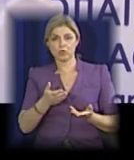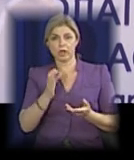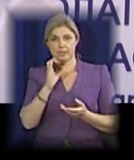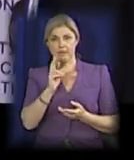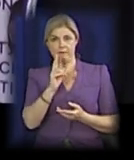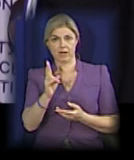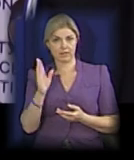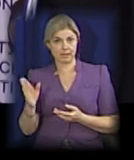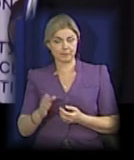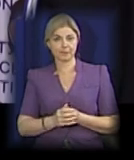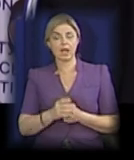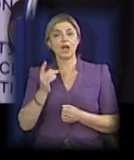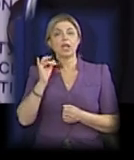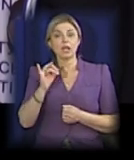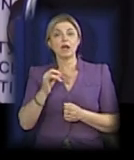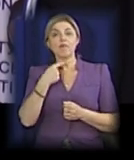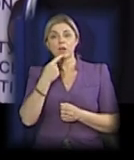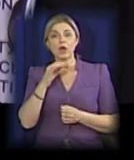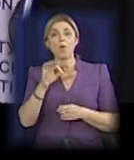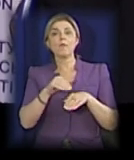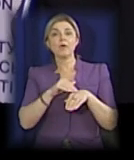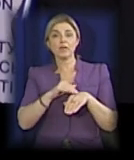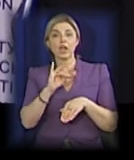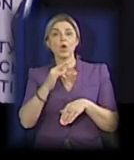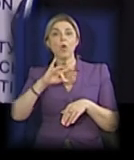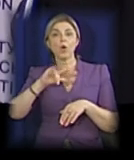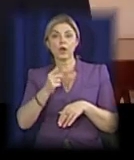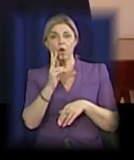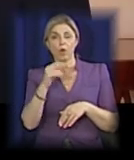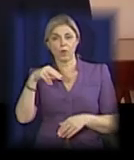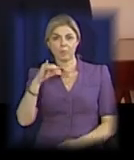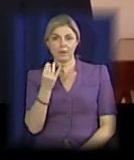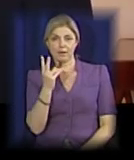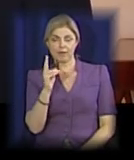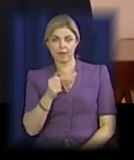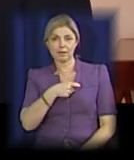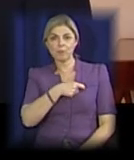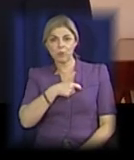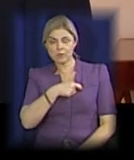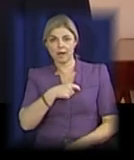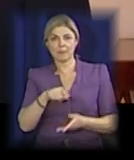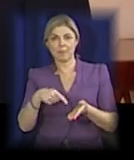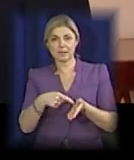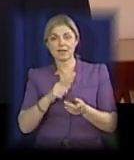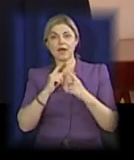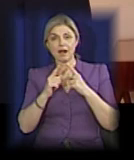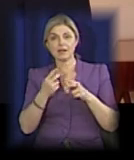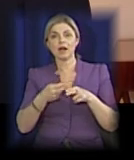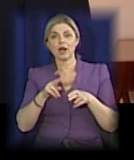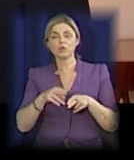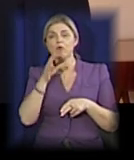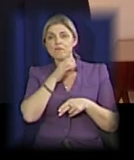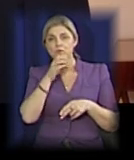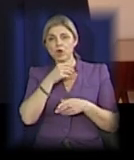квартир. Прозвучало на брифінгу і прізвище Ігоря Копійки, депутата міської ради, якому правоохоронці інкримінують